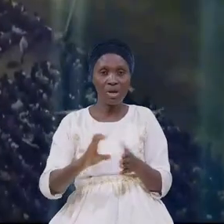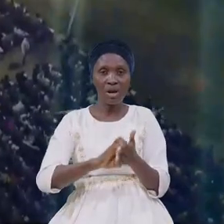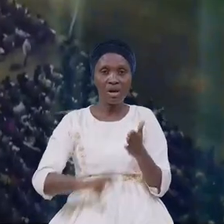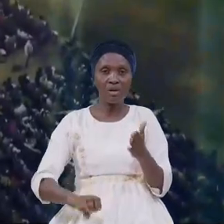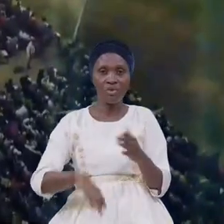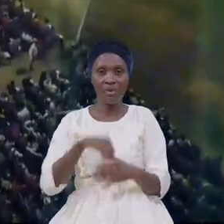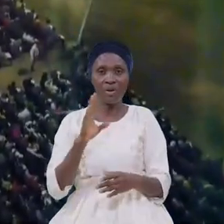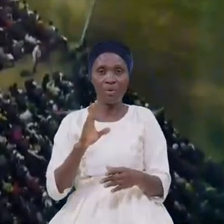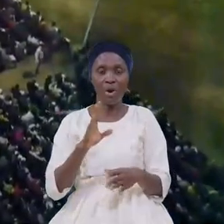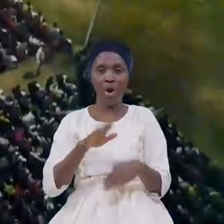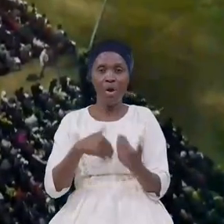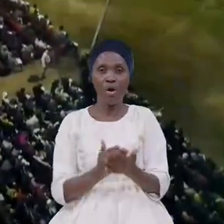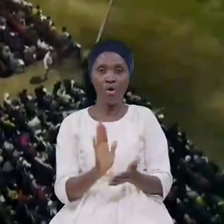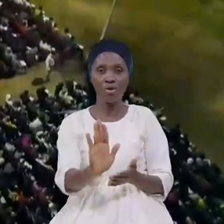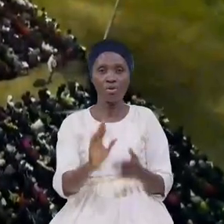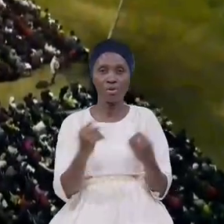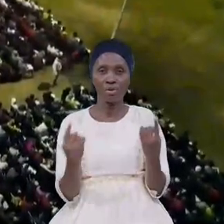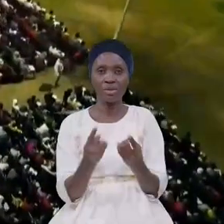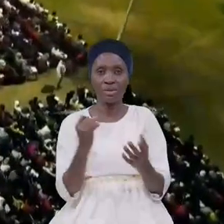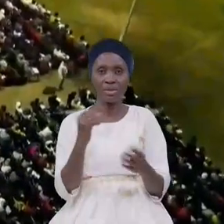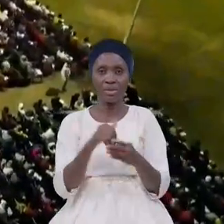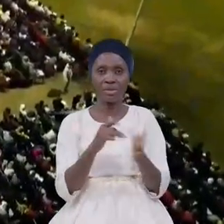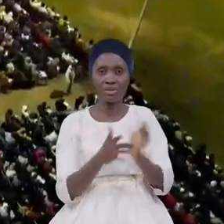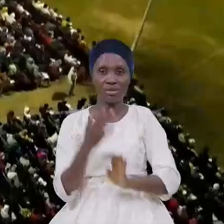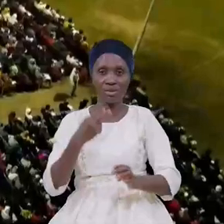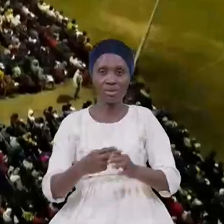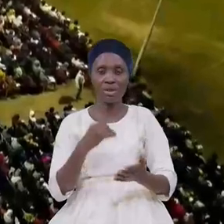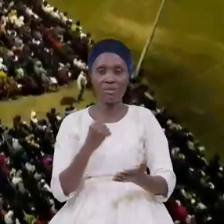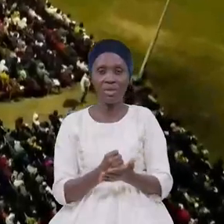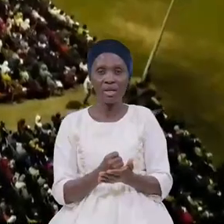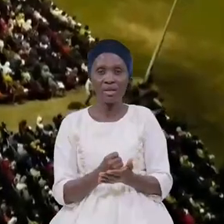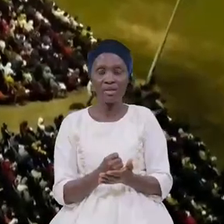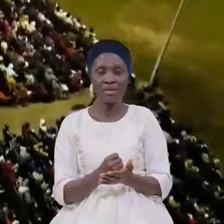effacer tous vos péchés au nom de Jésus-Christ.